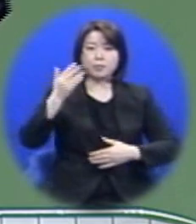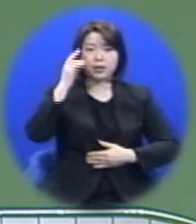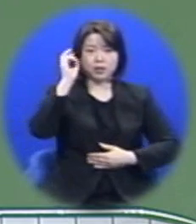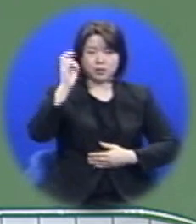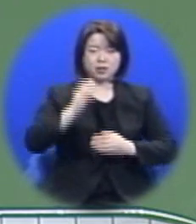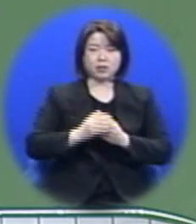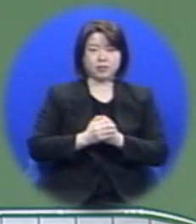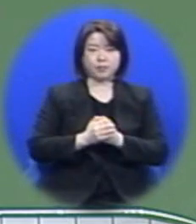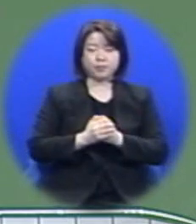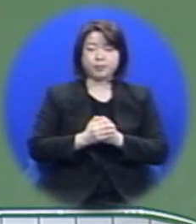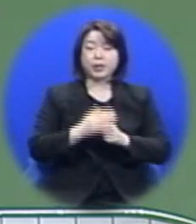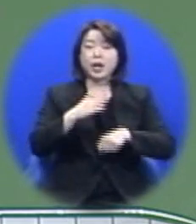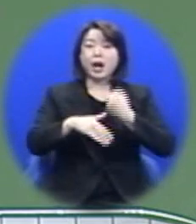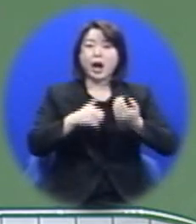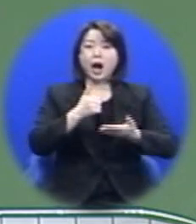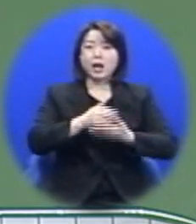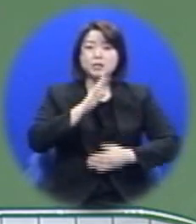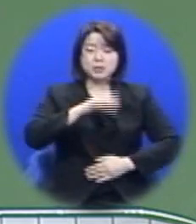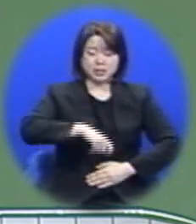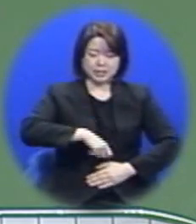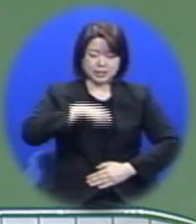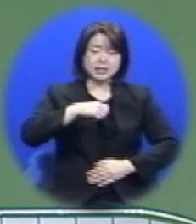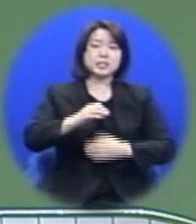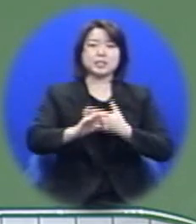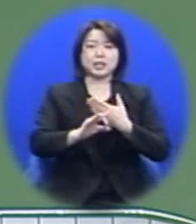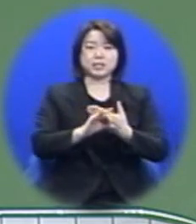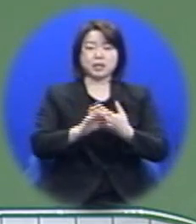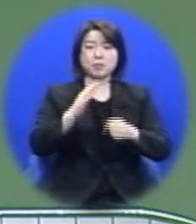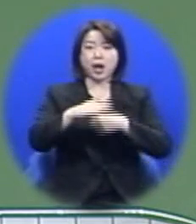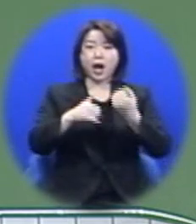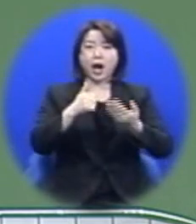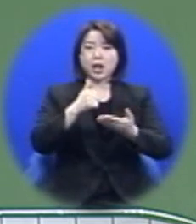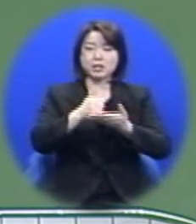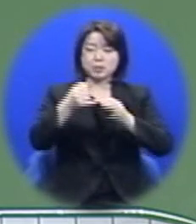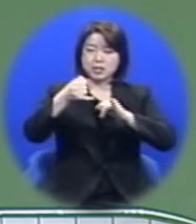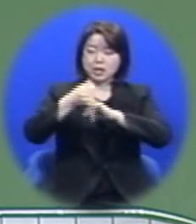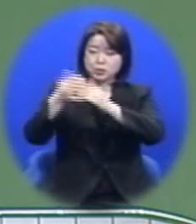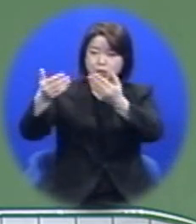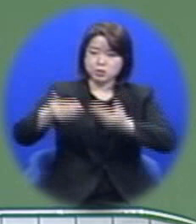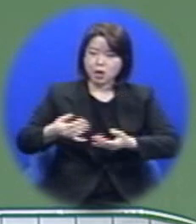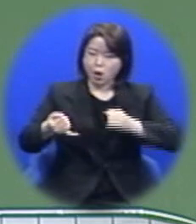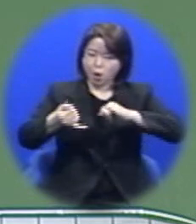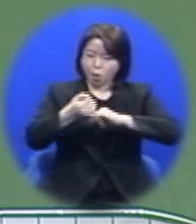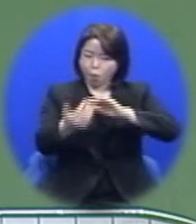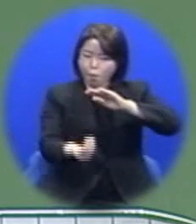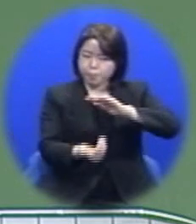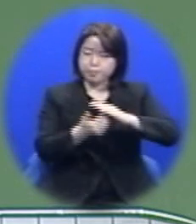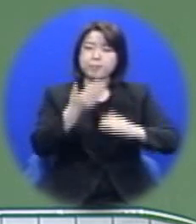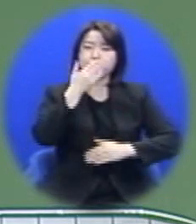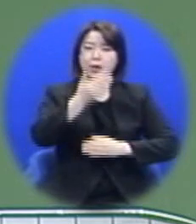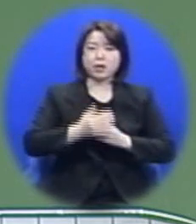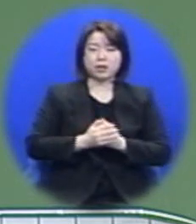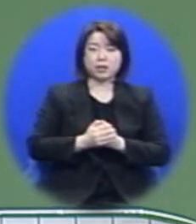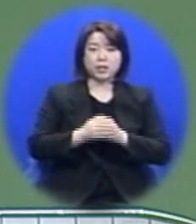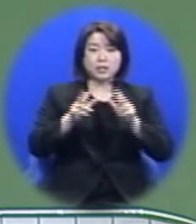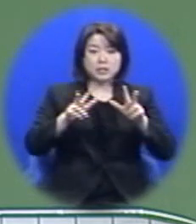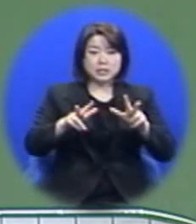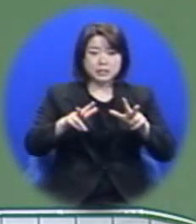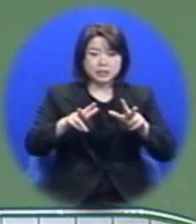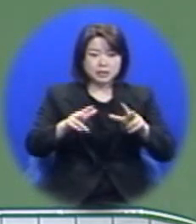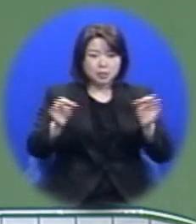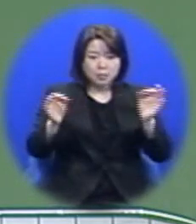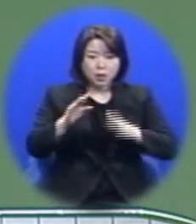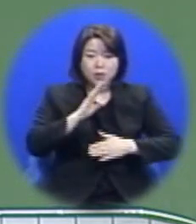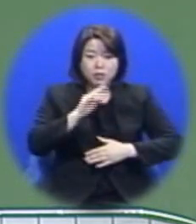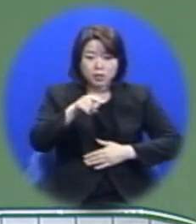하나님이 진실하시다면 하나님이 약속하신 것은 반드시 이루실 거 아니겠습니까? 지금은 당장 내 눈에 그렇지